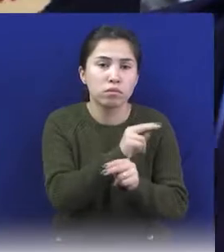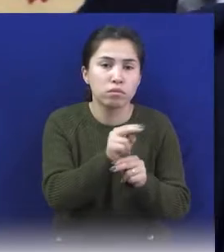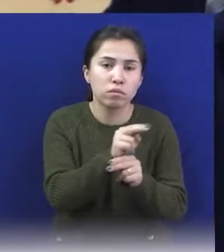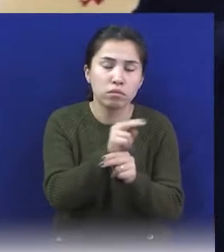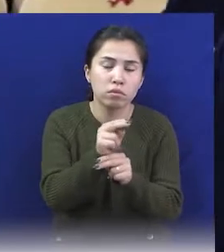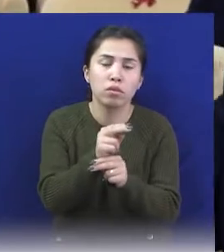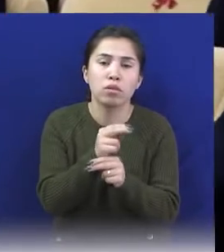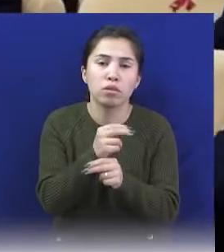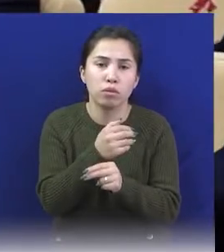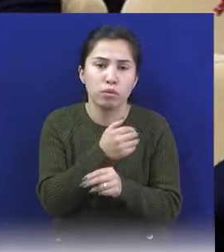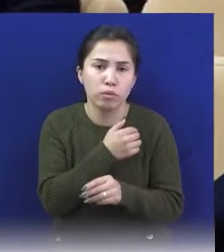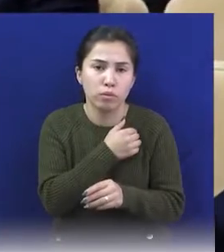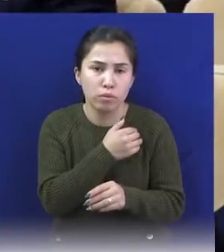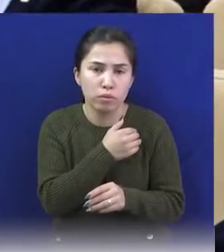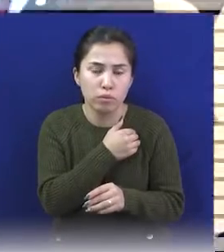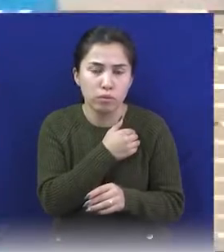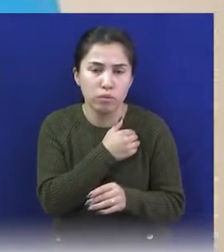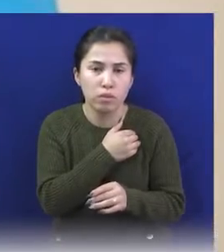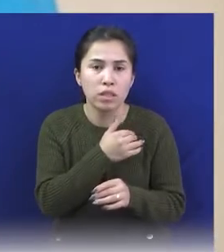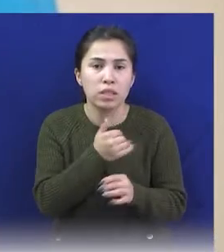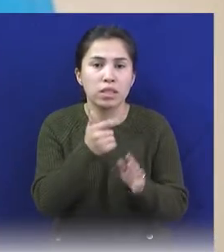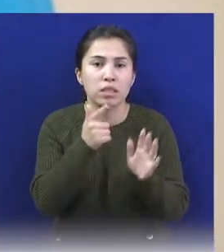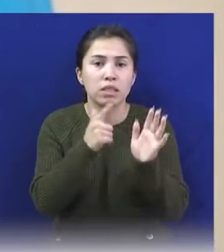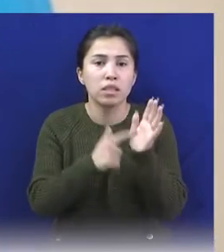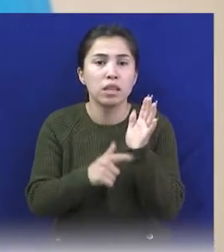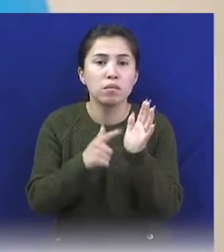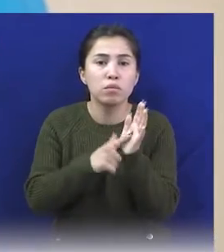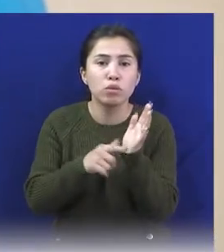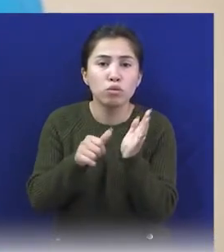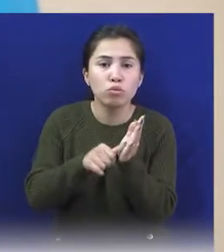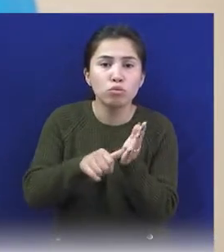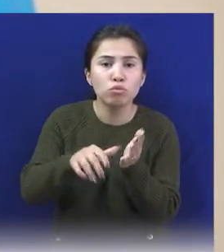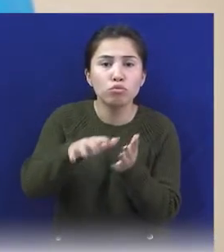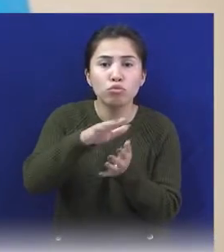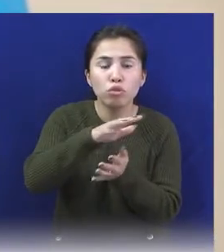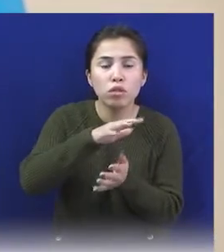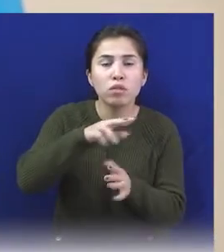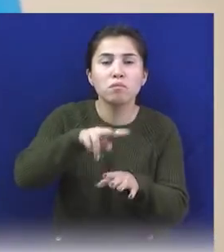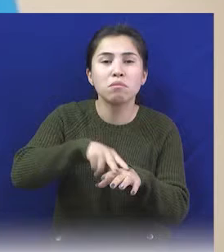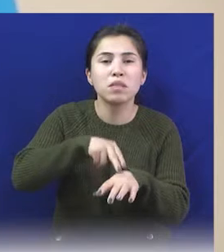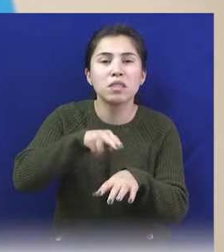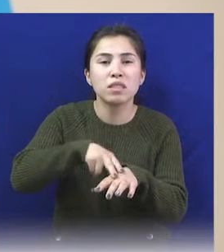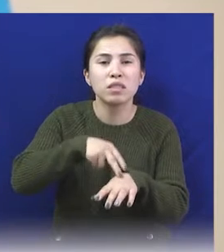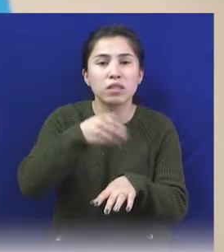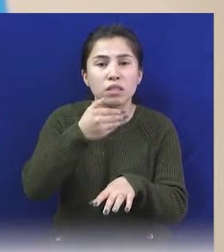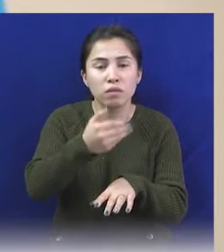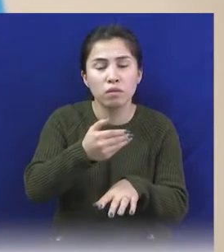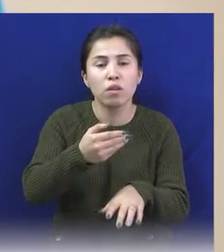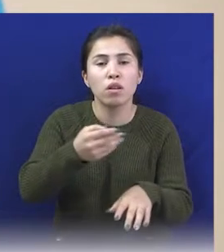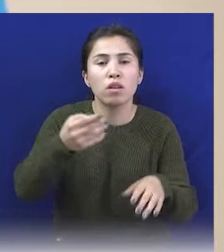управлений, отработаны планы на ближайшее время. В ближайшие 2 месяца должны открыться 20 частных детских садов.